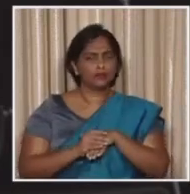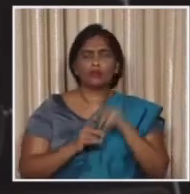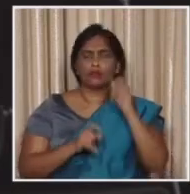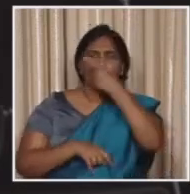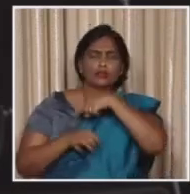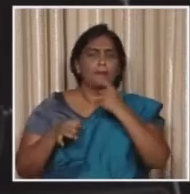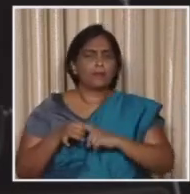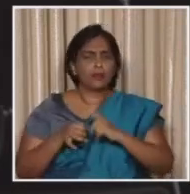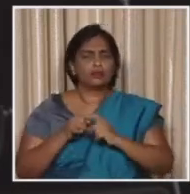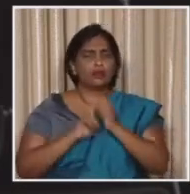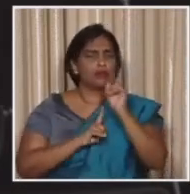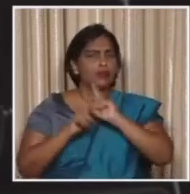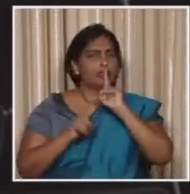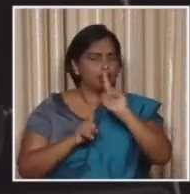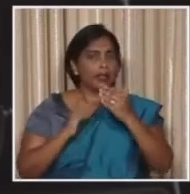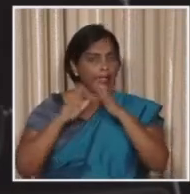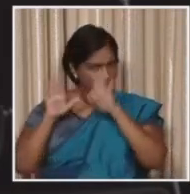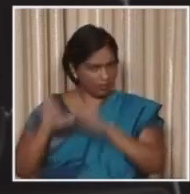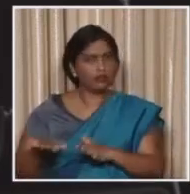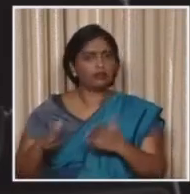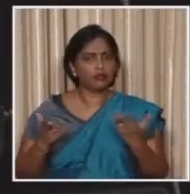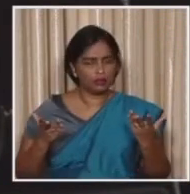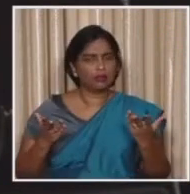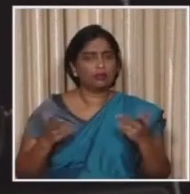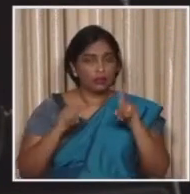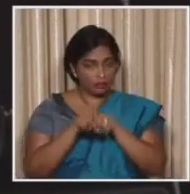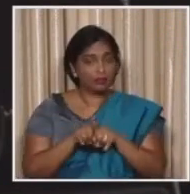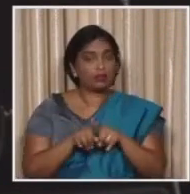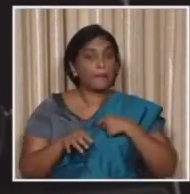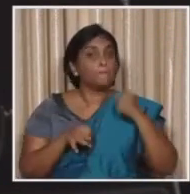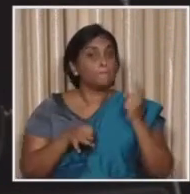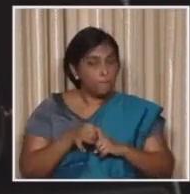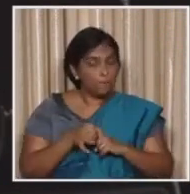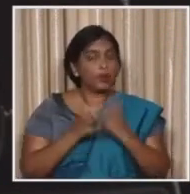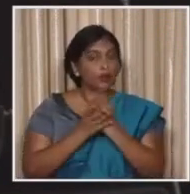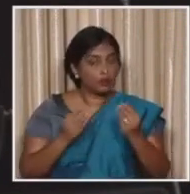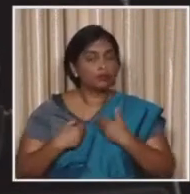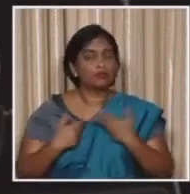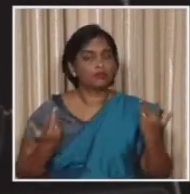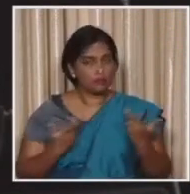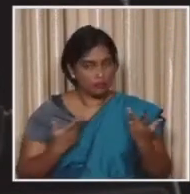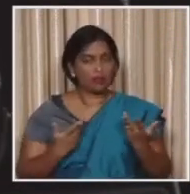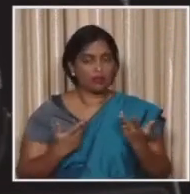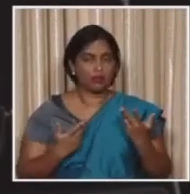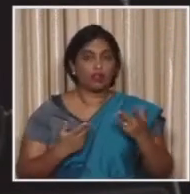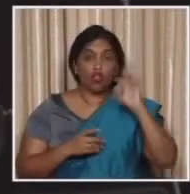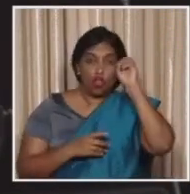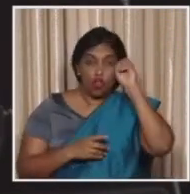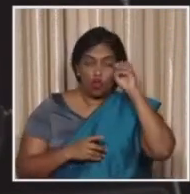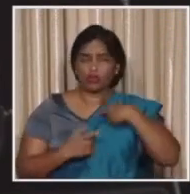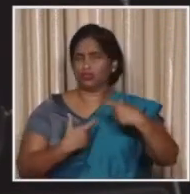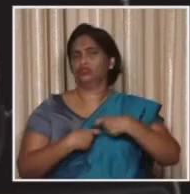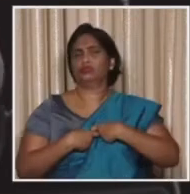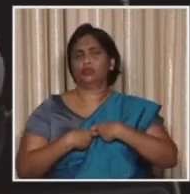ජනතාවගේ ප්‍රශ්නයක් අපි පාර්ලිමේන්තුවේ කතා කරනද? අපි ගෙදර ඉන්නද? ඒක කරු කතානායකතුමා, ඒක තමයි මම ප්‍රශ්නේ එතනින් ඉසඳ ගන්න බැරි නිසා ඔබතුමා උදේමාව